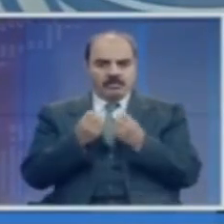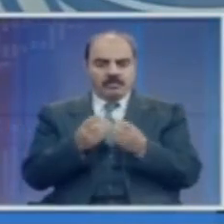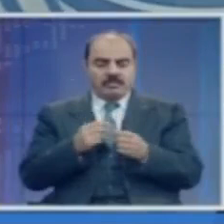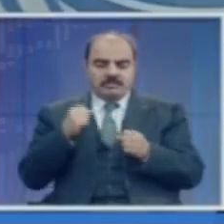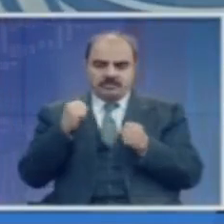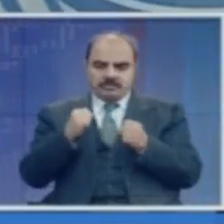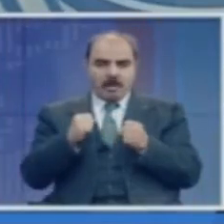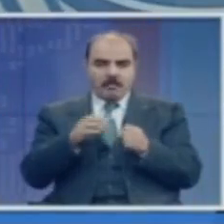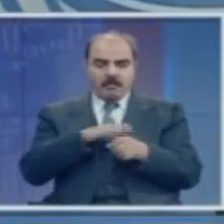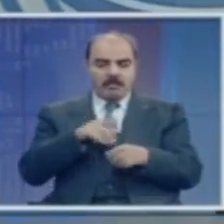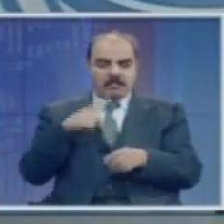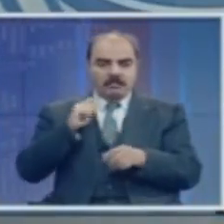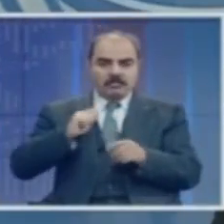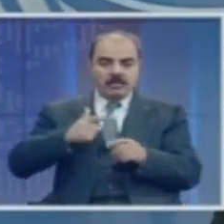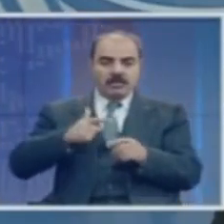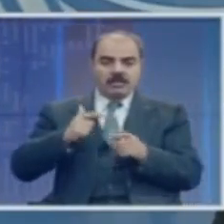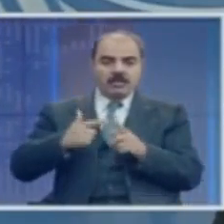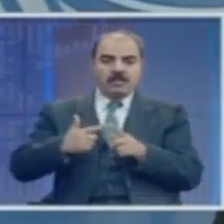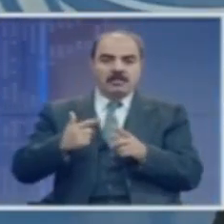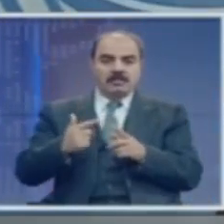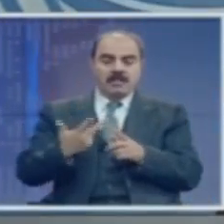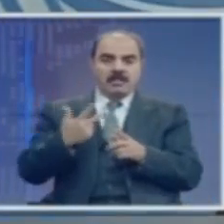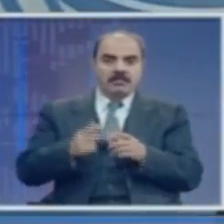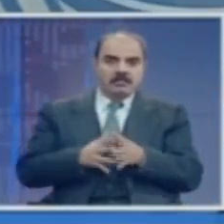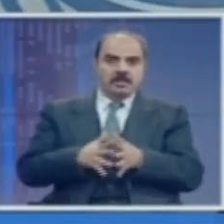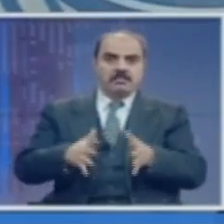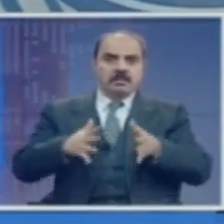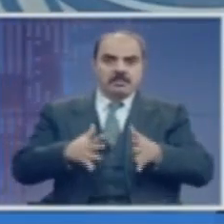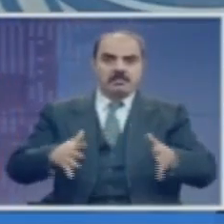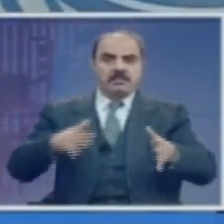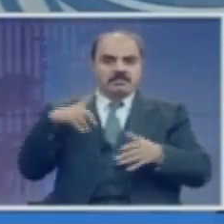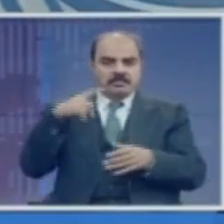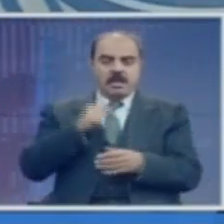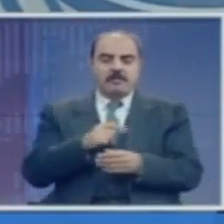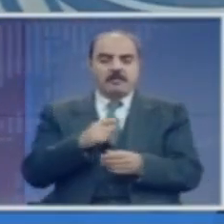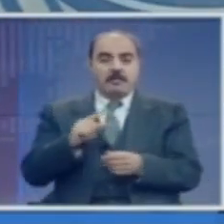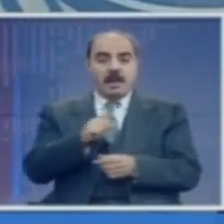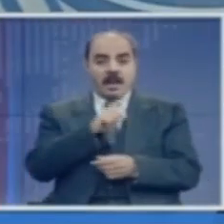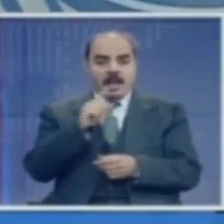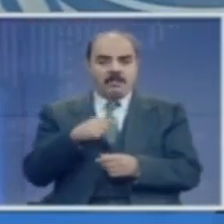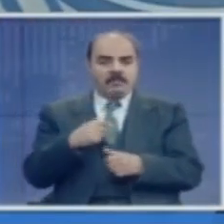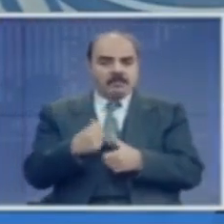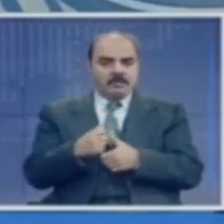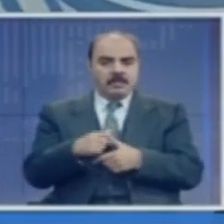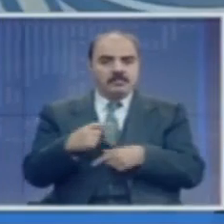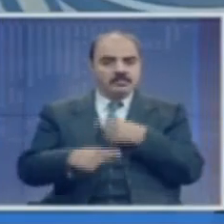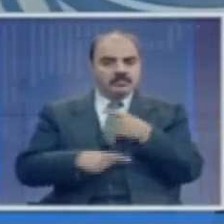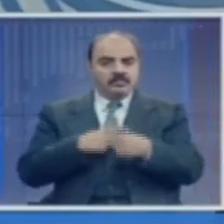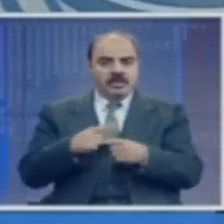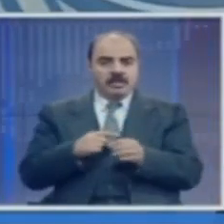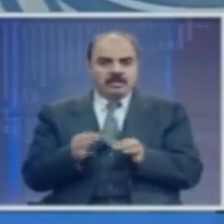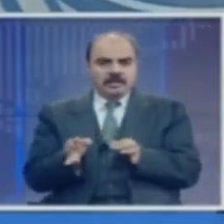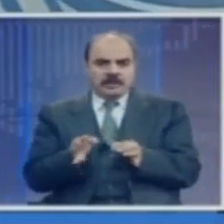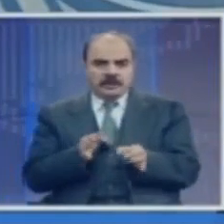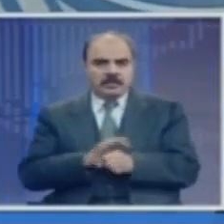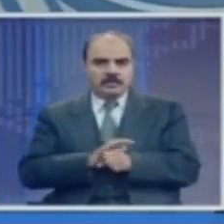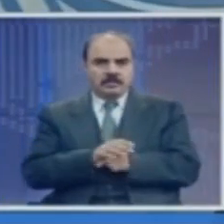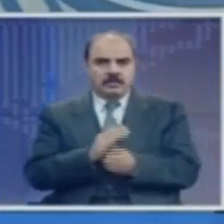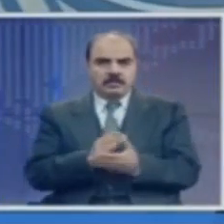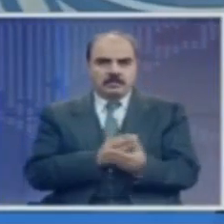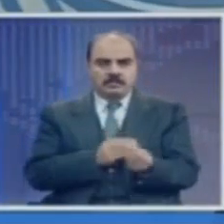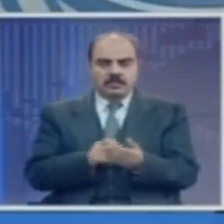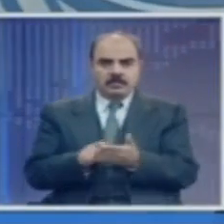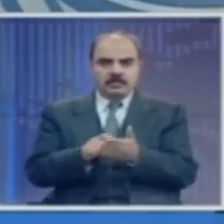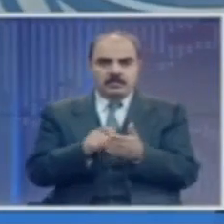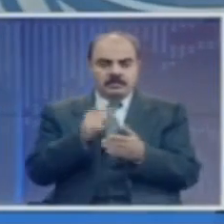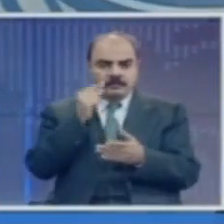في مواجهتها الثانية والثالثة، مشيرة إلى أن العالم لا يزال بعيدا عن الجاهزية